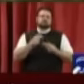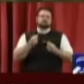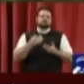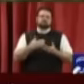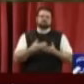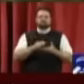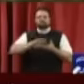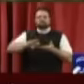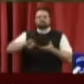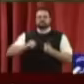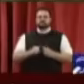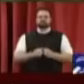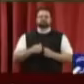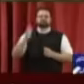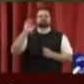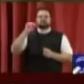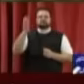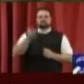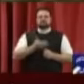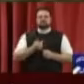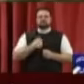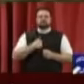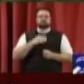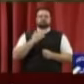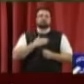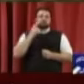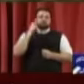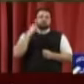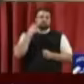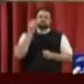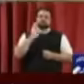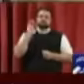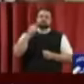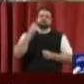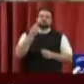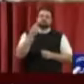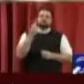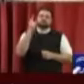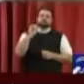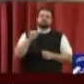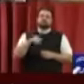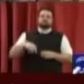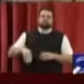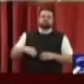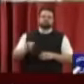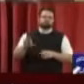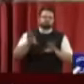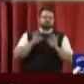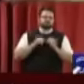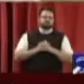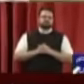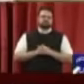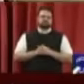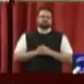Eu am avut toate experiențe în viață în care aveam frumleu în geam după tu dădeam de Adică tu spui așa, stai, păi să trecem noi la celelalte proverbe și dacă nu le terminăm alți, le